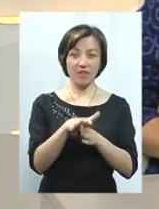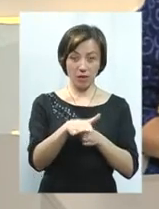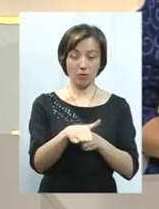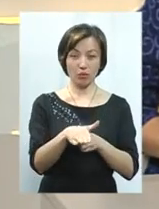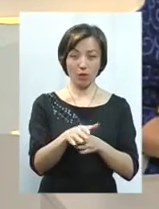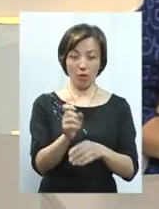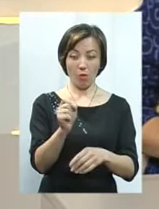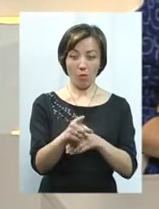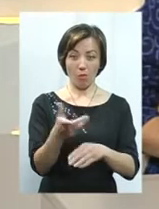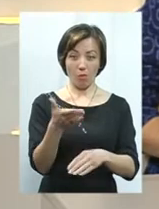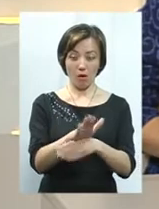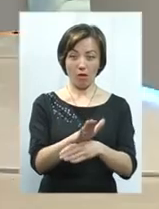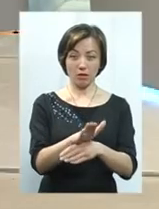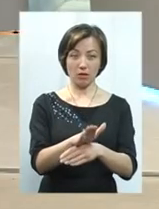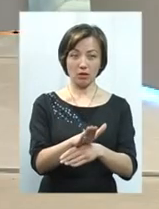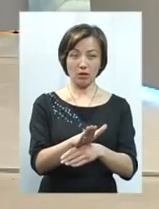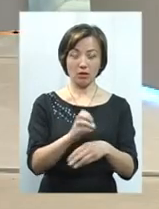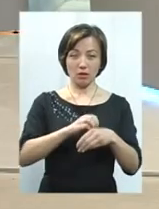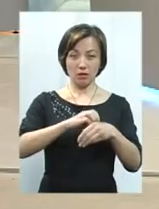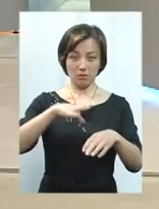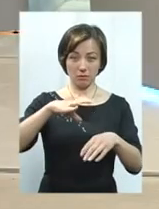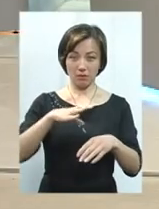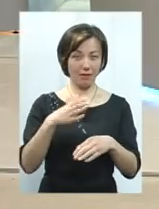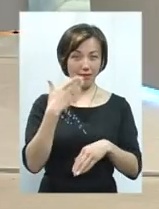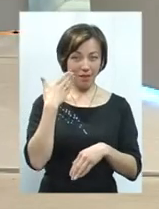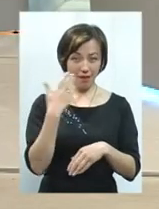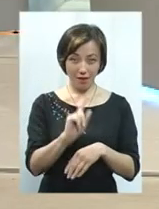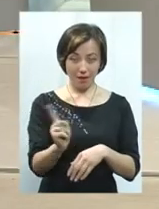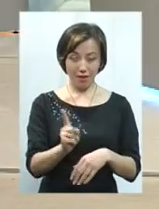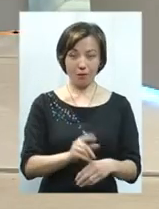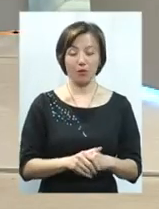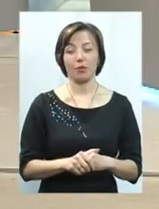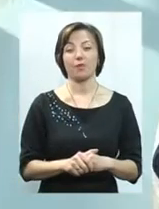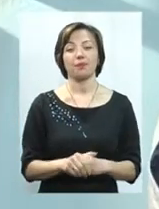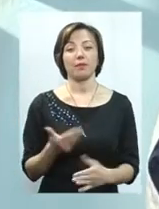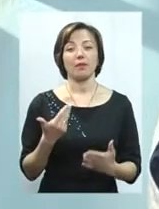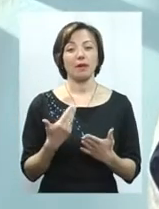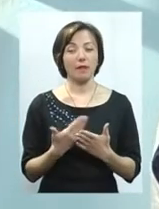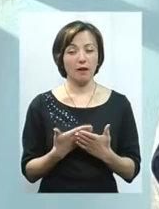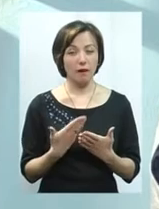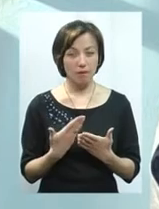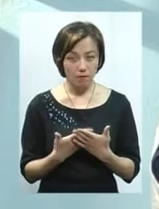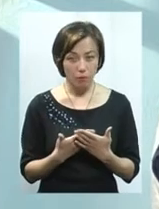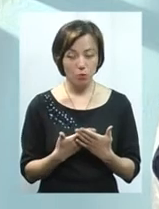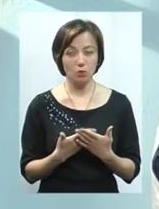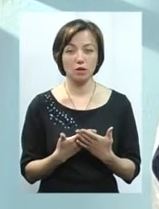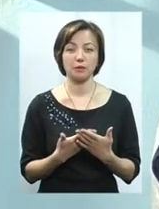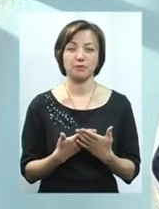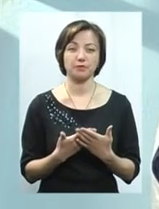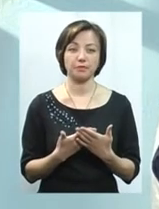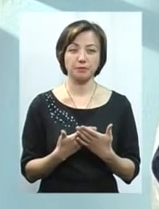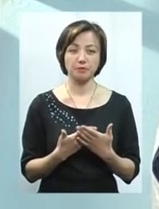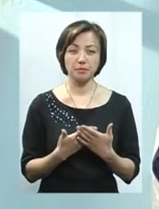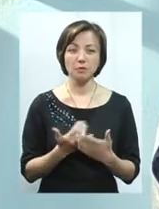ту команду розжати ті щелепи не так, то просто. Так от, ми коли засідаємо, так у